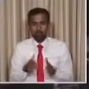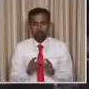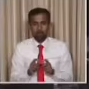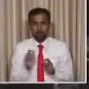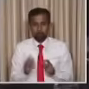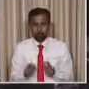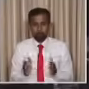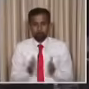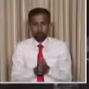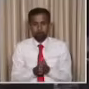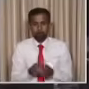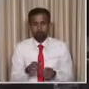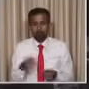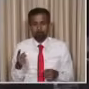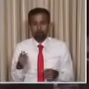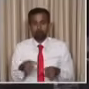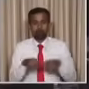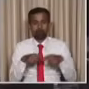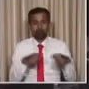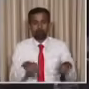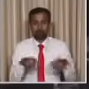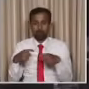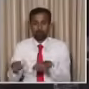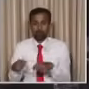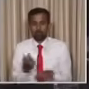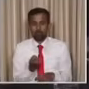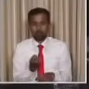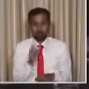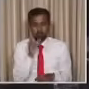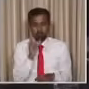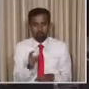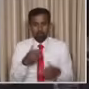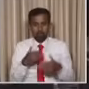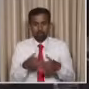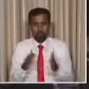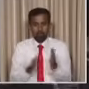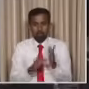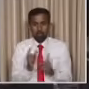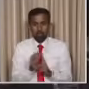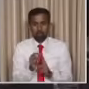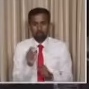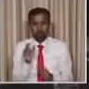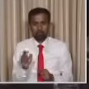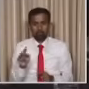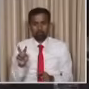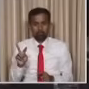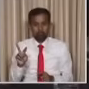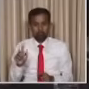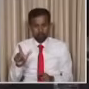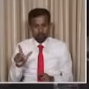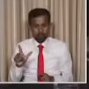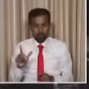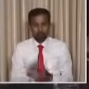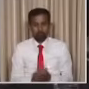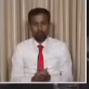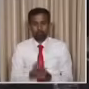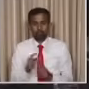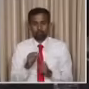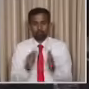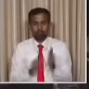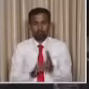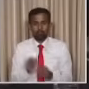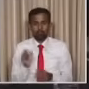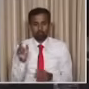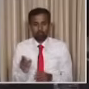अतुलु अनिकुत्त अयट वेदम करन मुदल प्रमाणे गत्तोत् कैबिनेट अमतुवरु 27 दिनेक इन्नो ए वगेम अगमतिवर्यात्